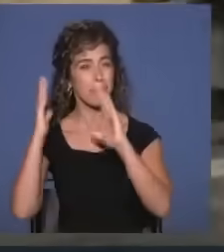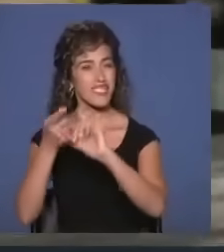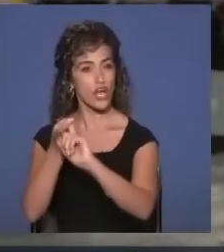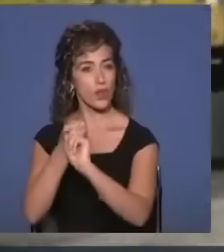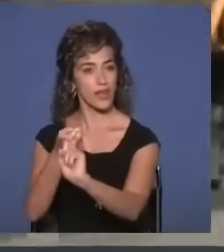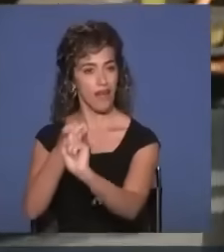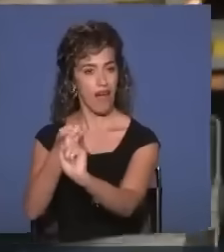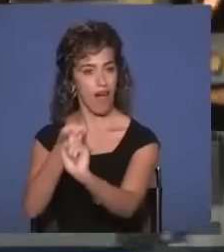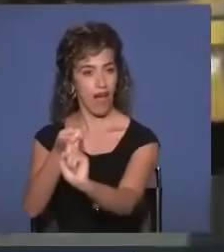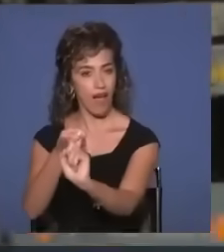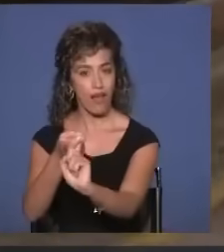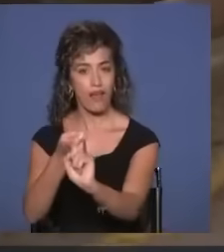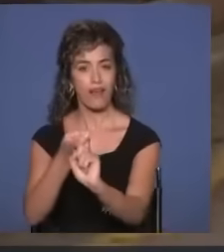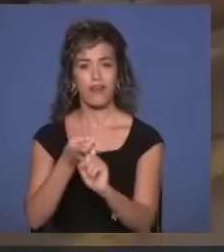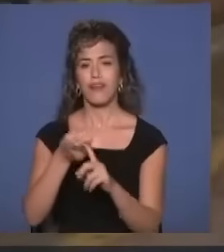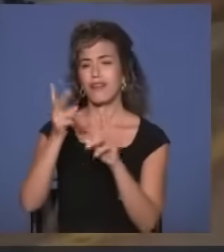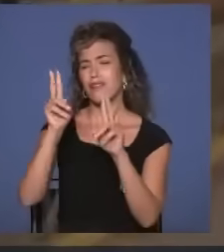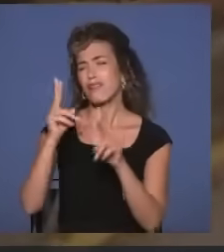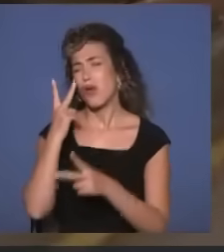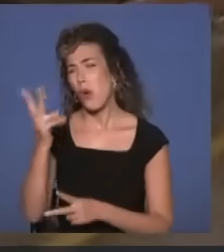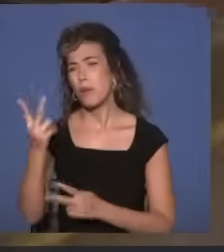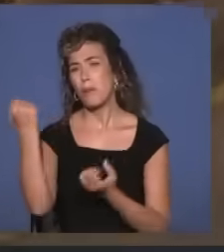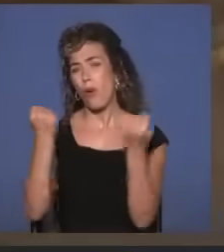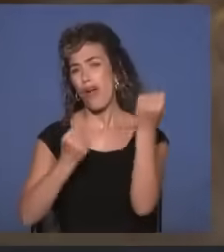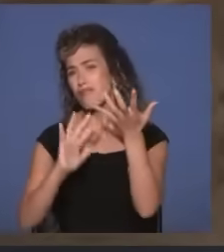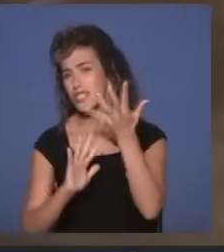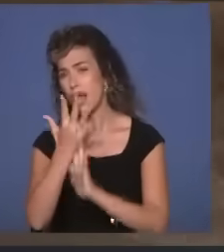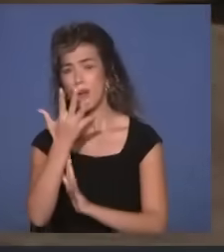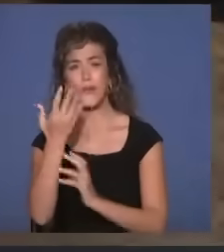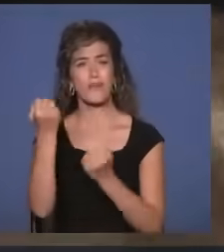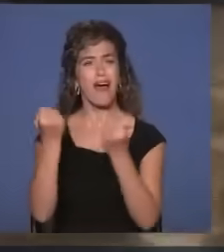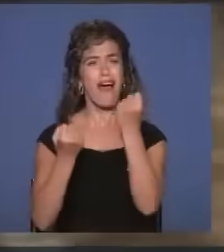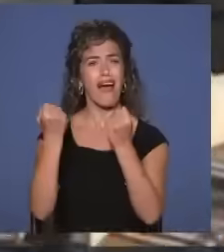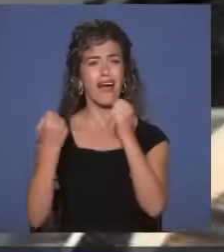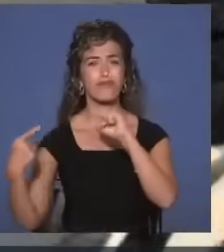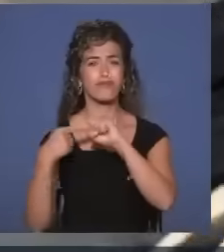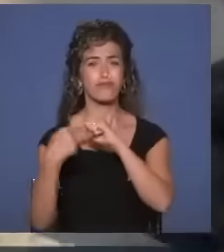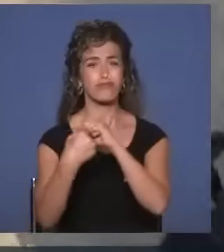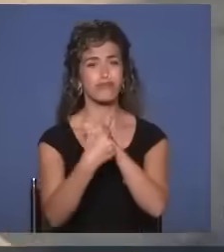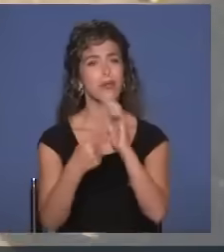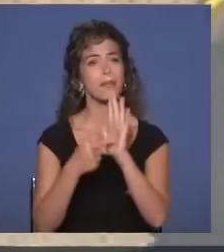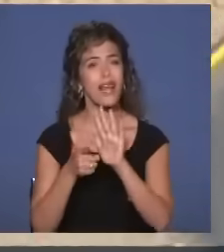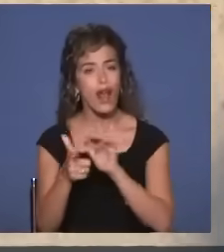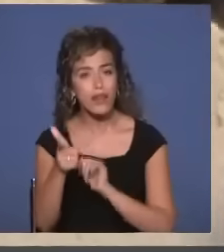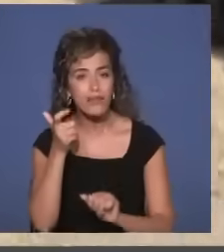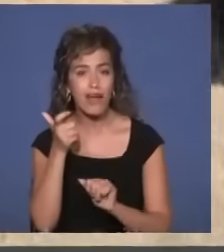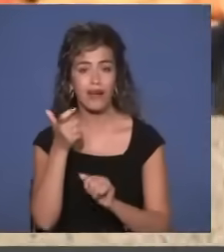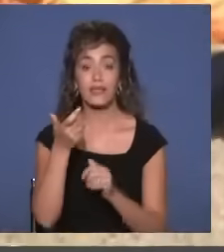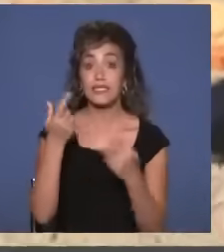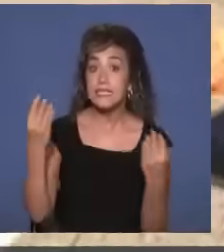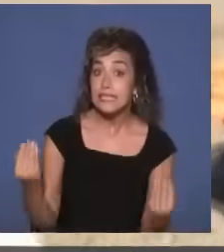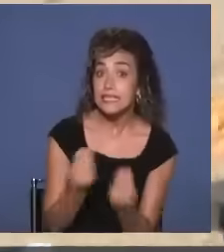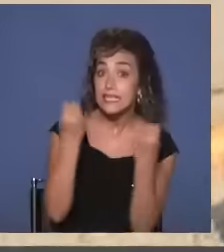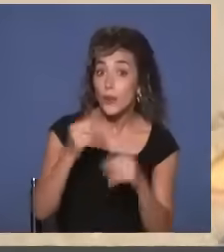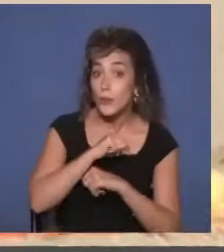יריות, כלי רכב שרופים, מפורקים, מושחתים, ציוד אישי של